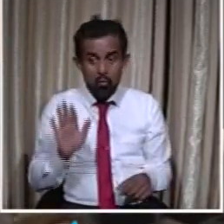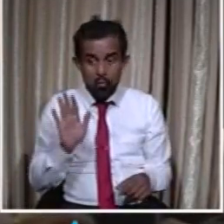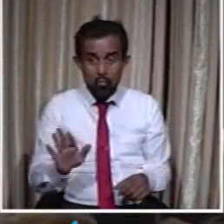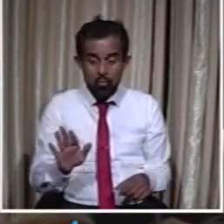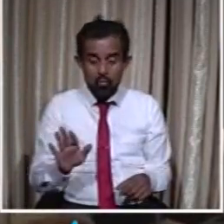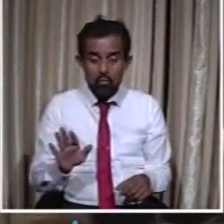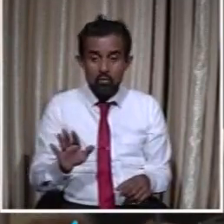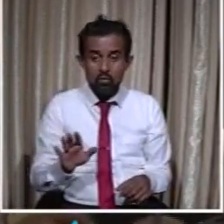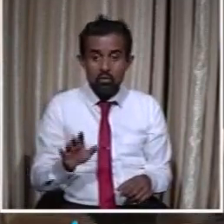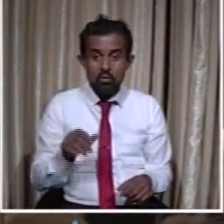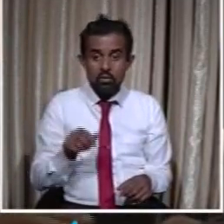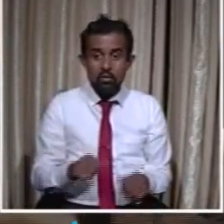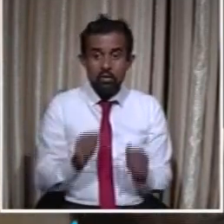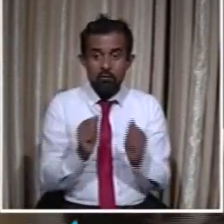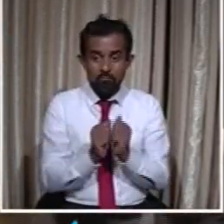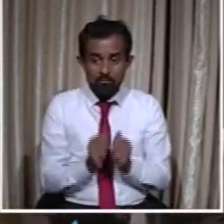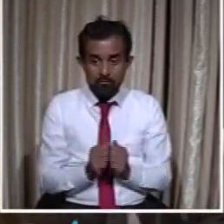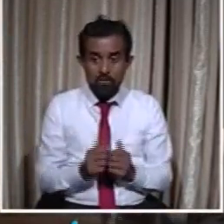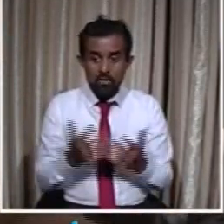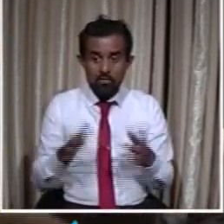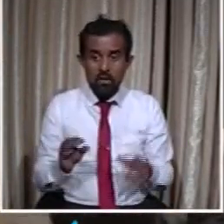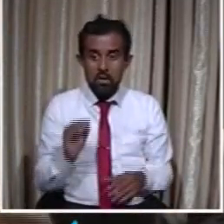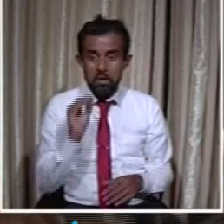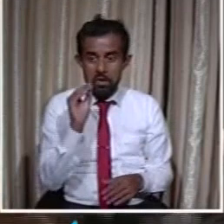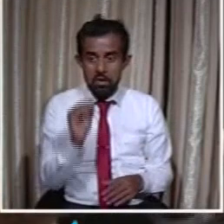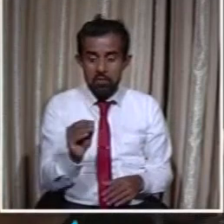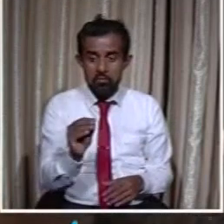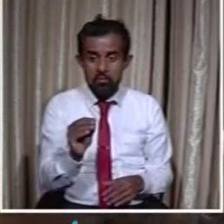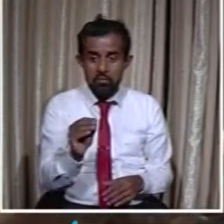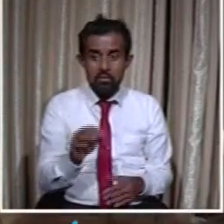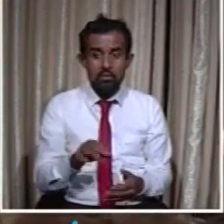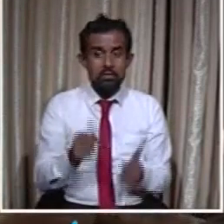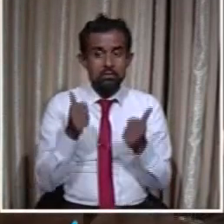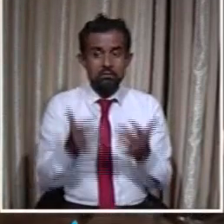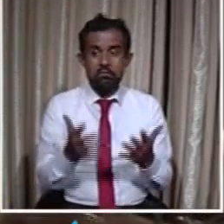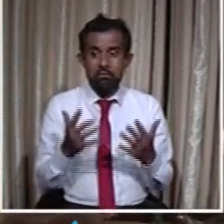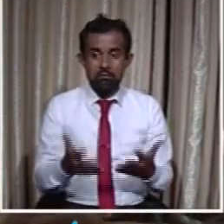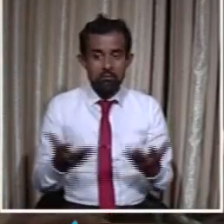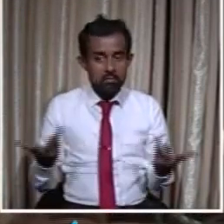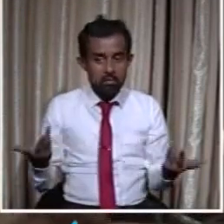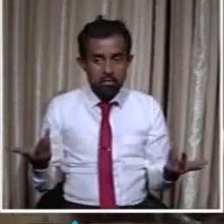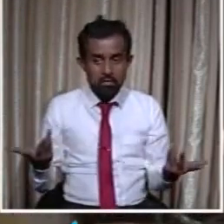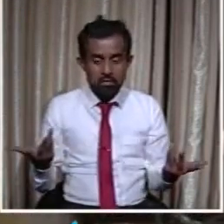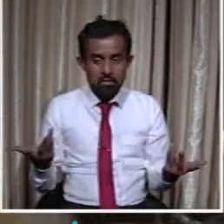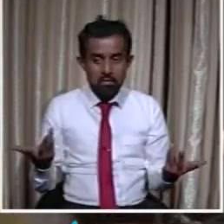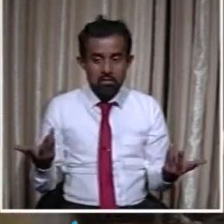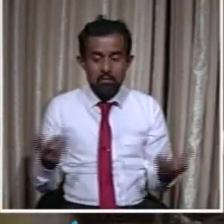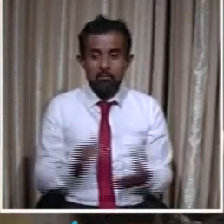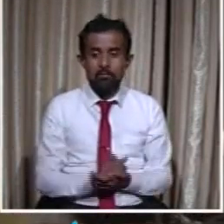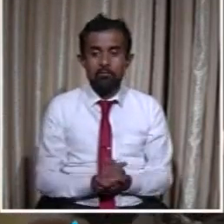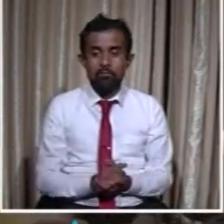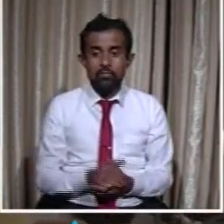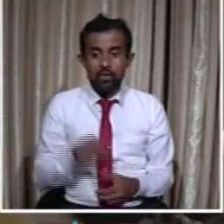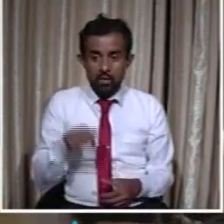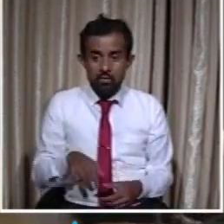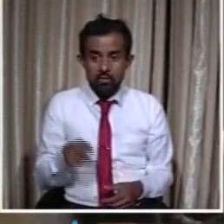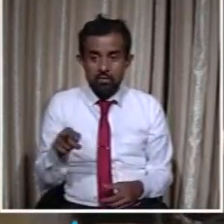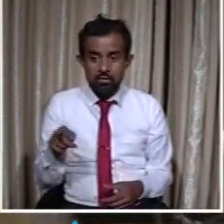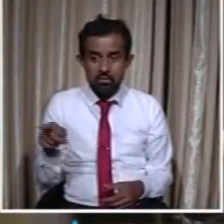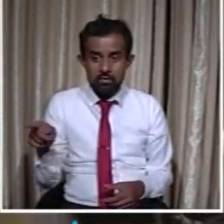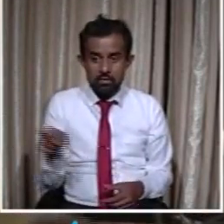துரதிர்ஷ்டவசமாக நடைபெறவில்லை. நீங்கள் தற்பொழுது இருக்கின்ற இந்த நெருக்கடியான சூழ்நிலையில்